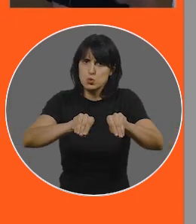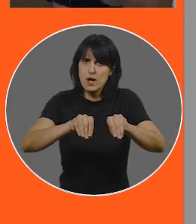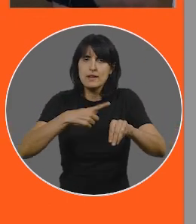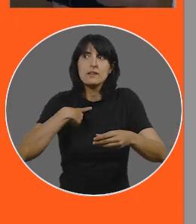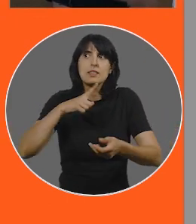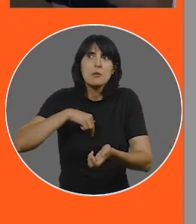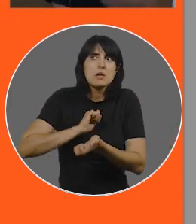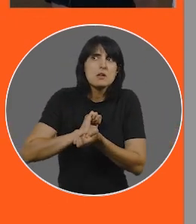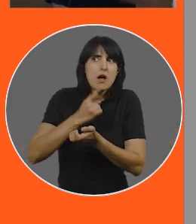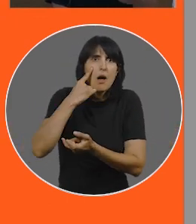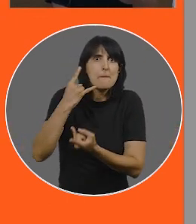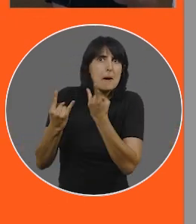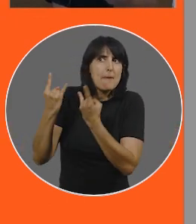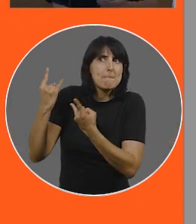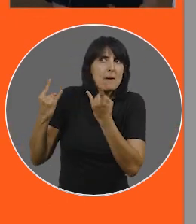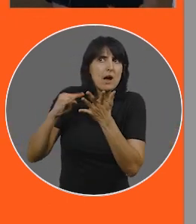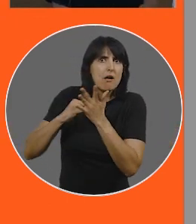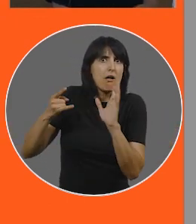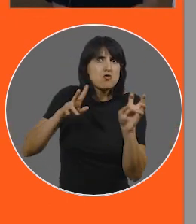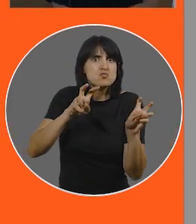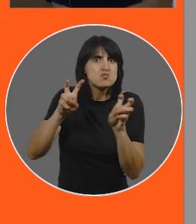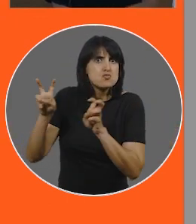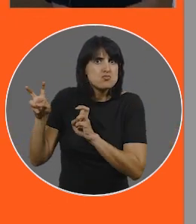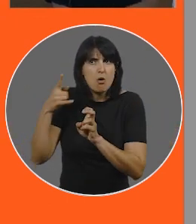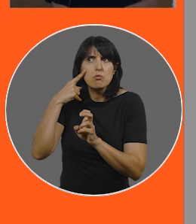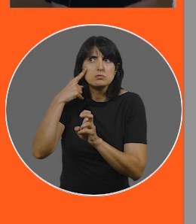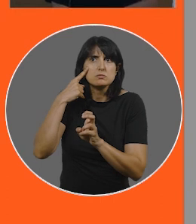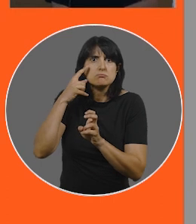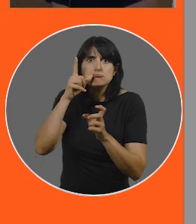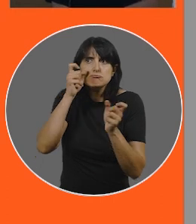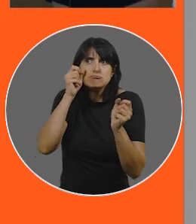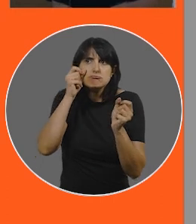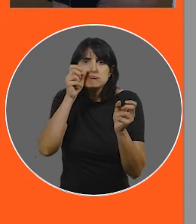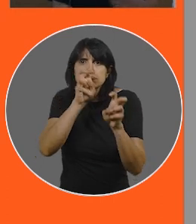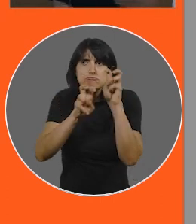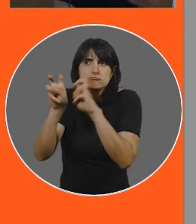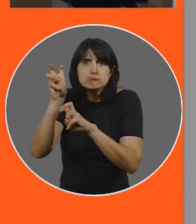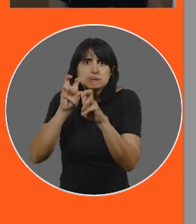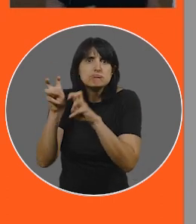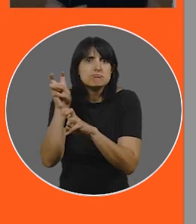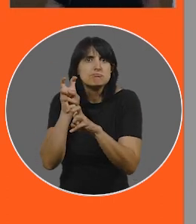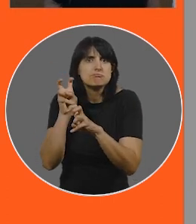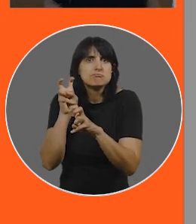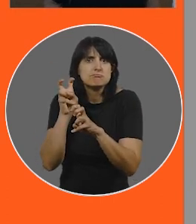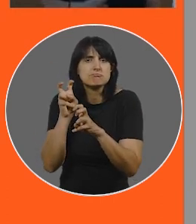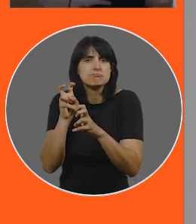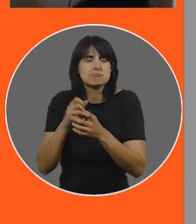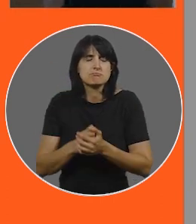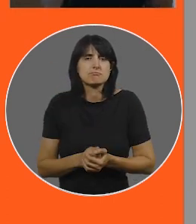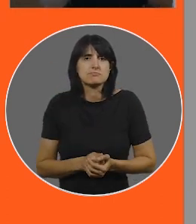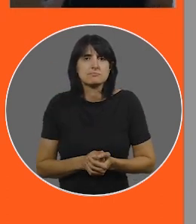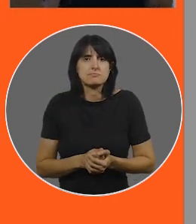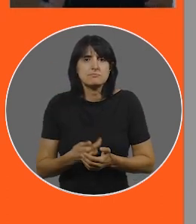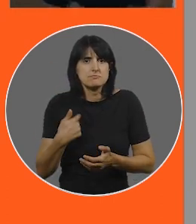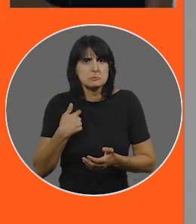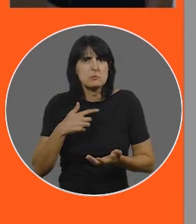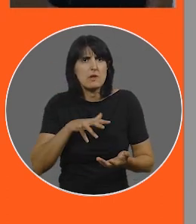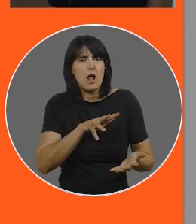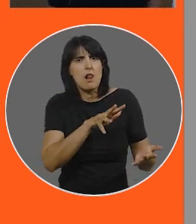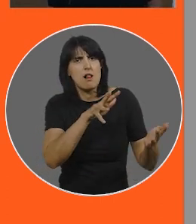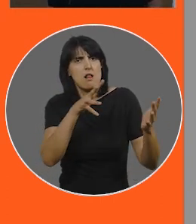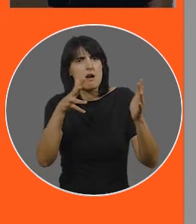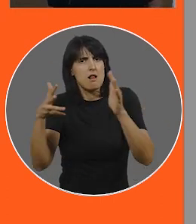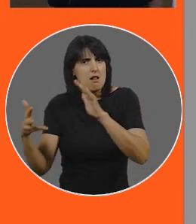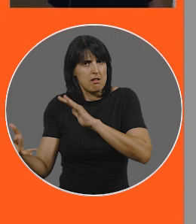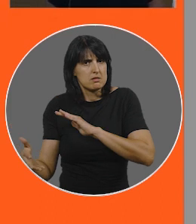estar amatents, estar alerta a les noves innovacions tecnològiques i poder fer recerca d'això. I hem fet una evolució, perquè jo